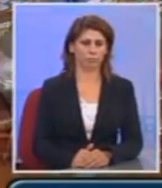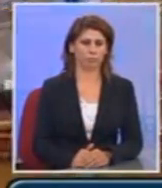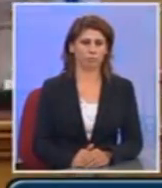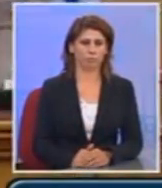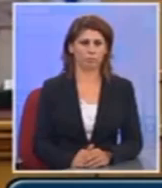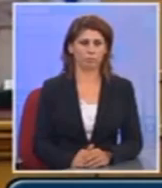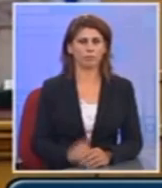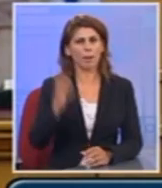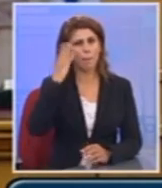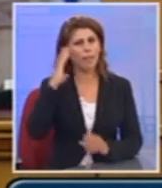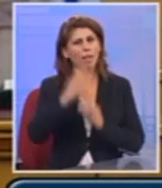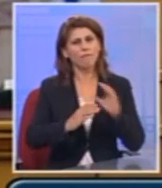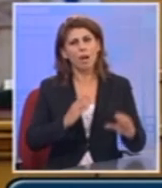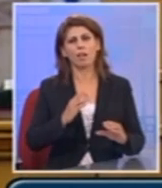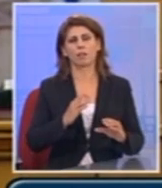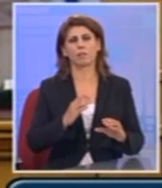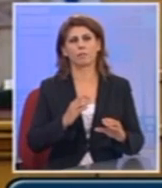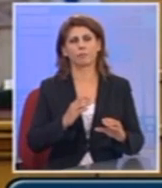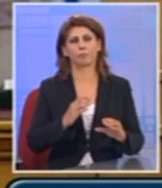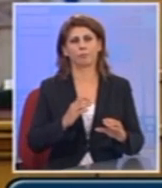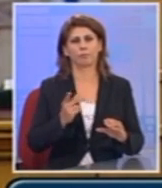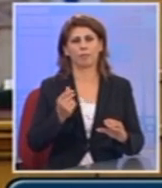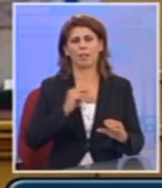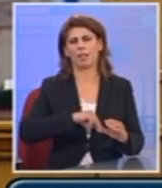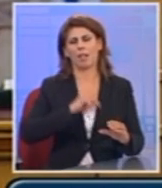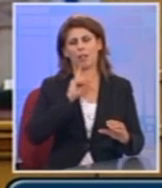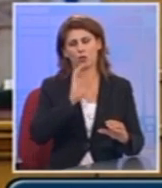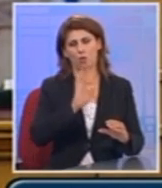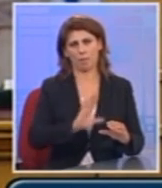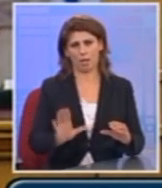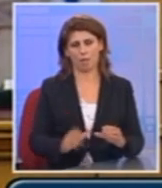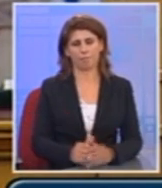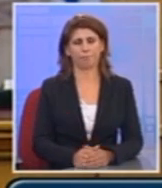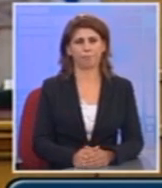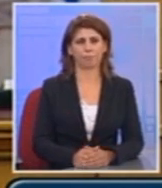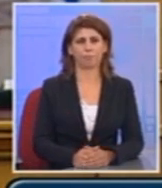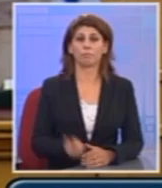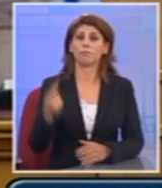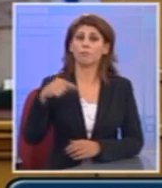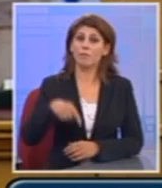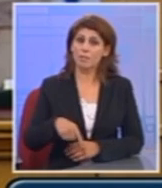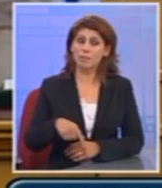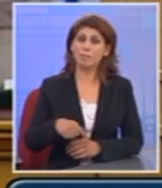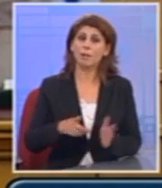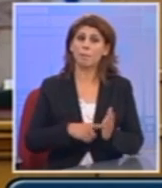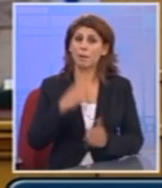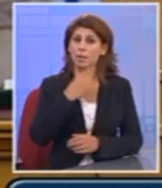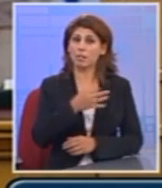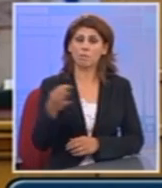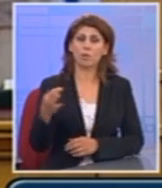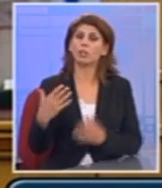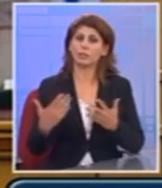διάφορα κεφάλαια τέτοιου είδους κερδοσκοπικά και σήμερα πρέπει νανα πω ότι